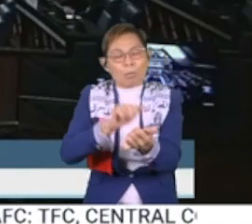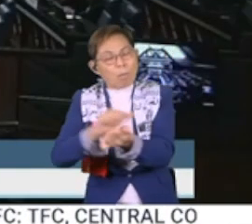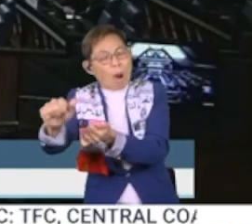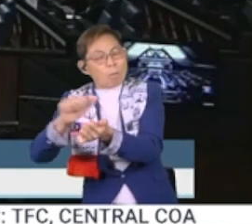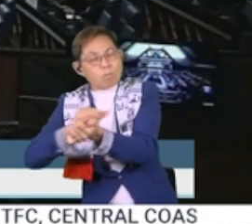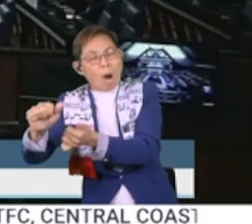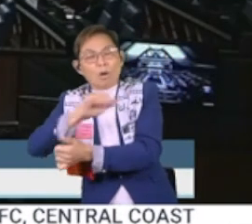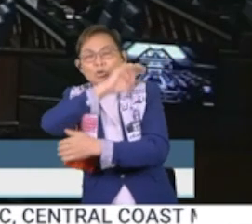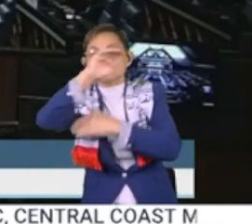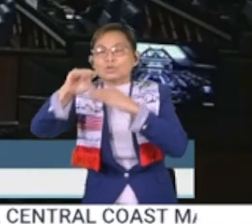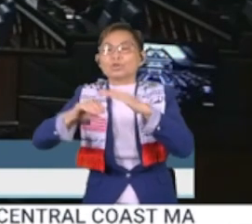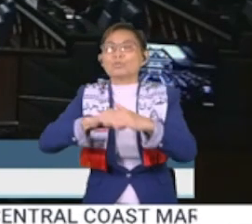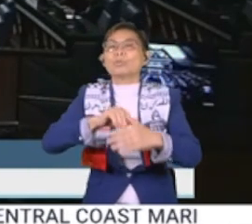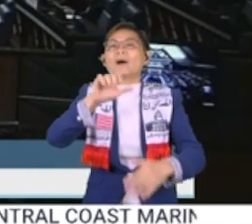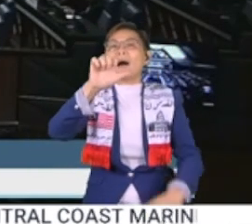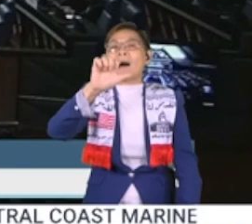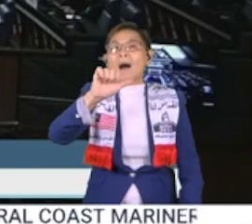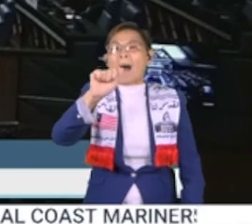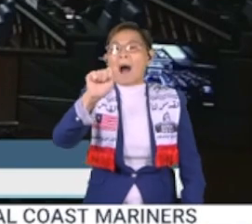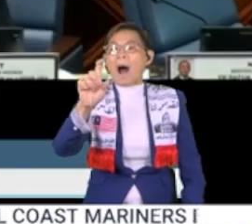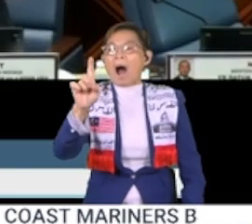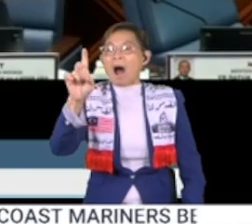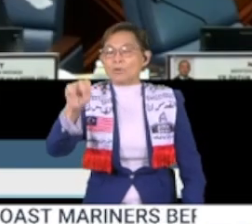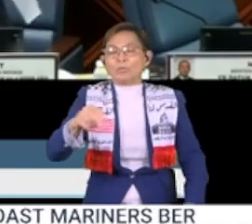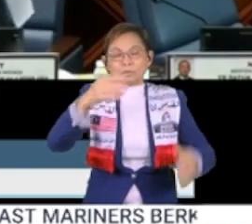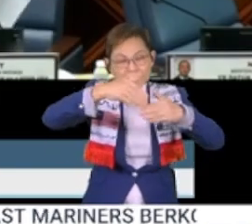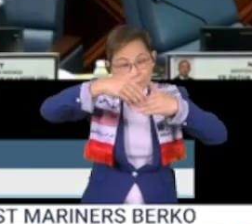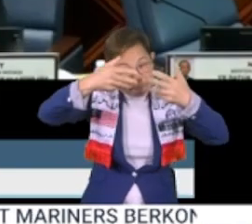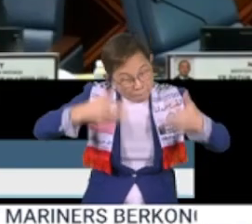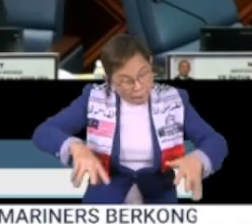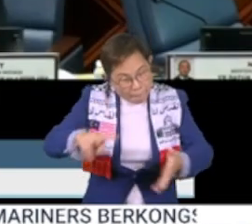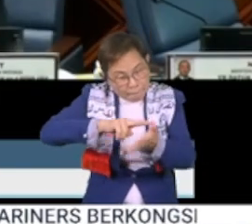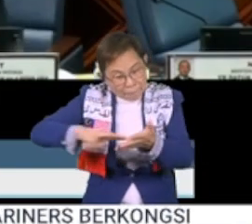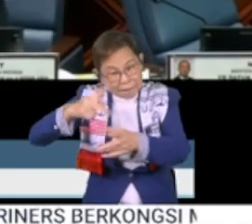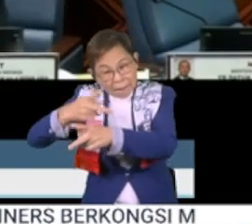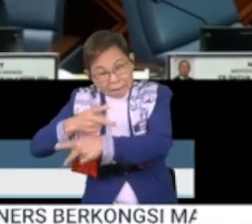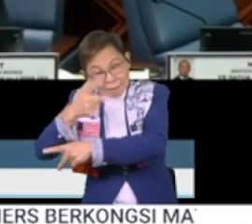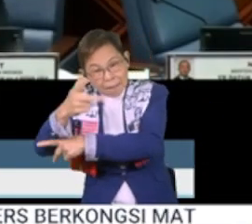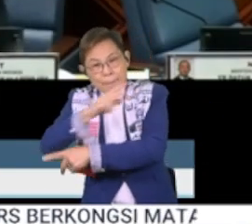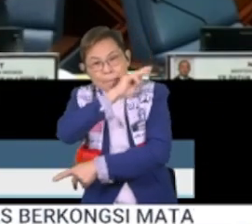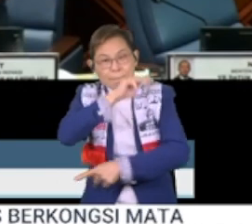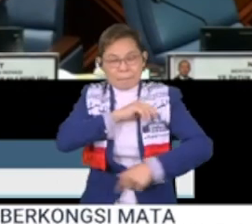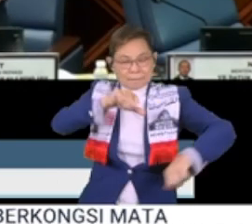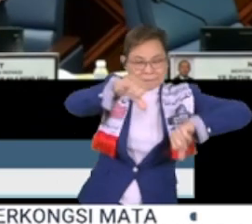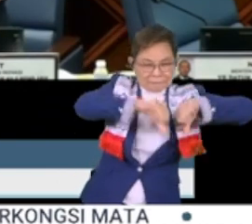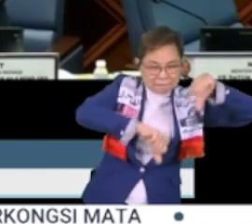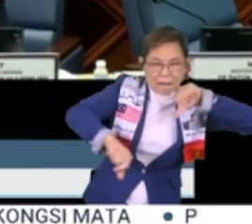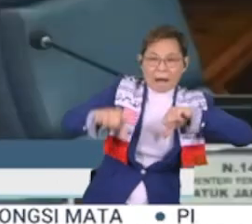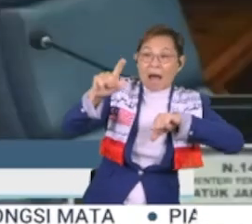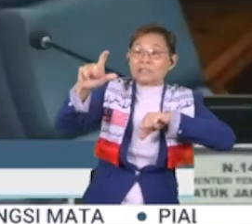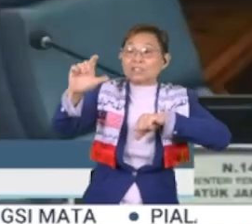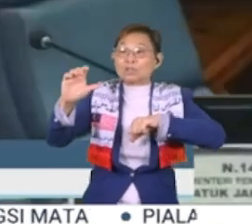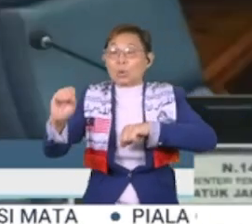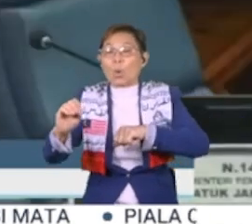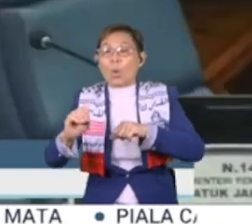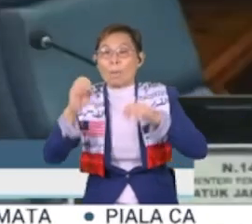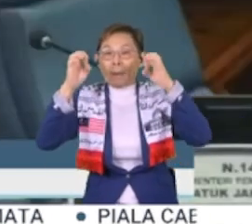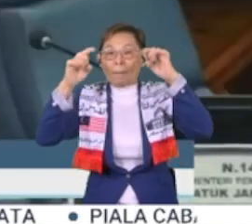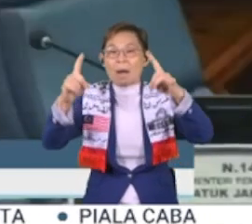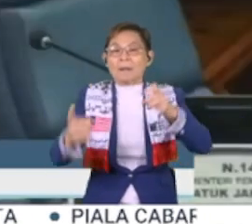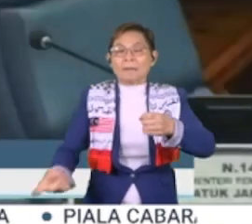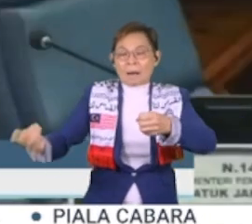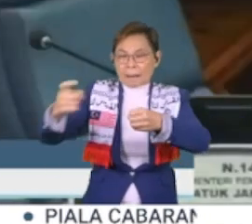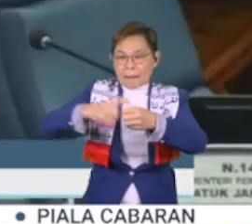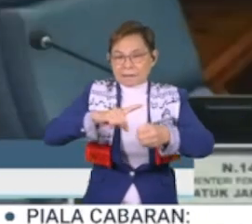suara semua ahli dewan selepas bacaan ketiga menteri sains teknologi dan inovasi merangkap exco pendidikan dan hal ehwal